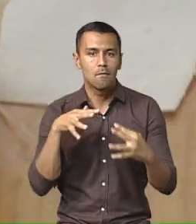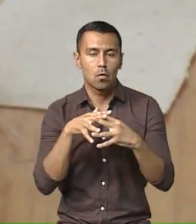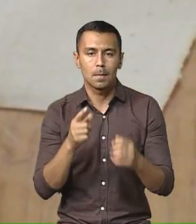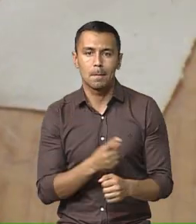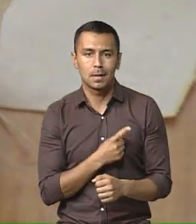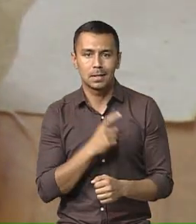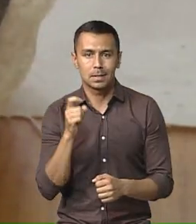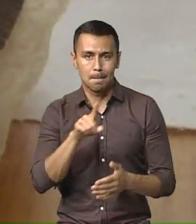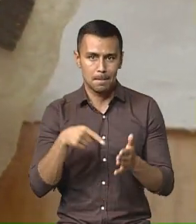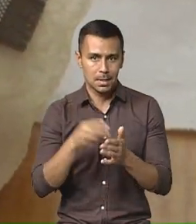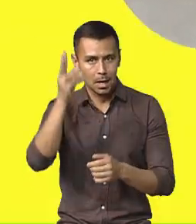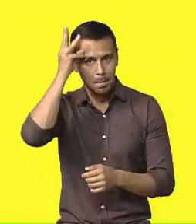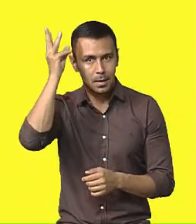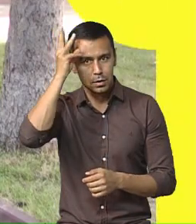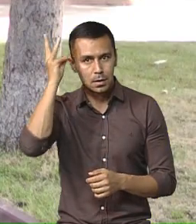з Хмельницького.